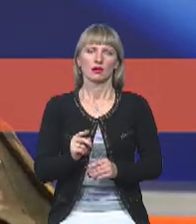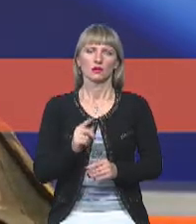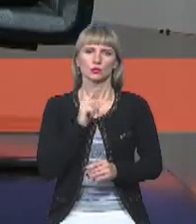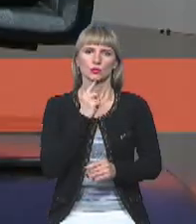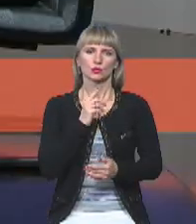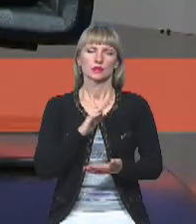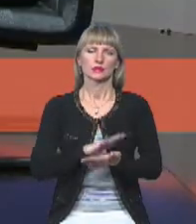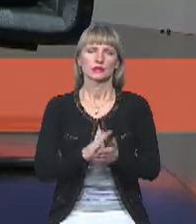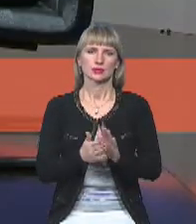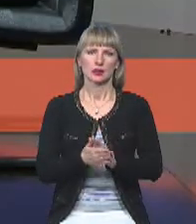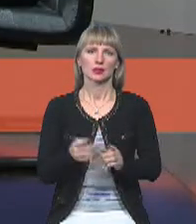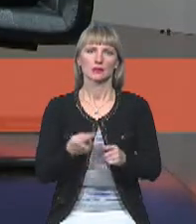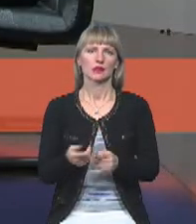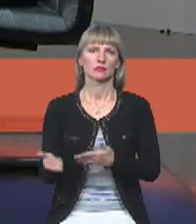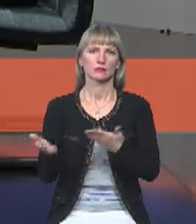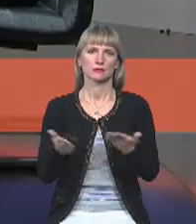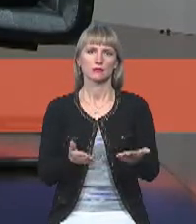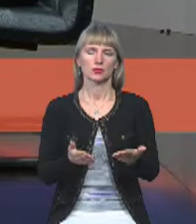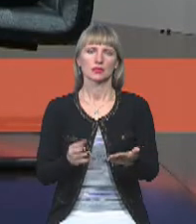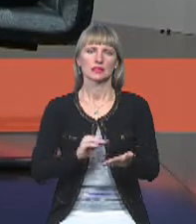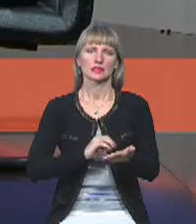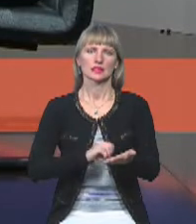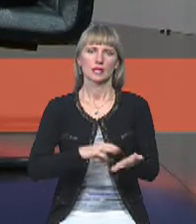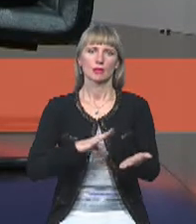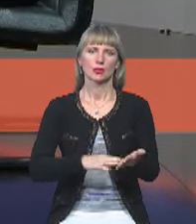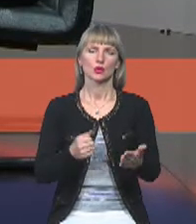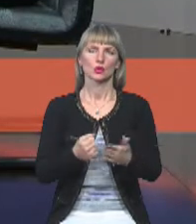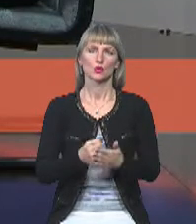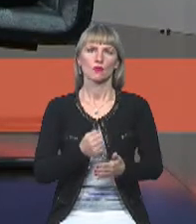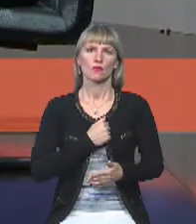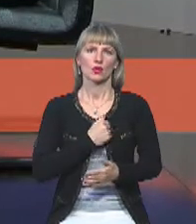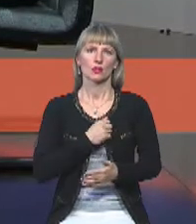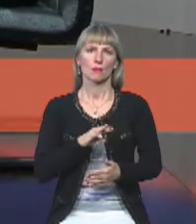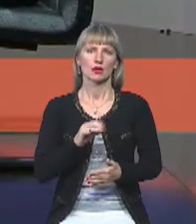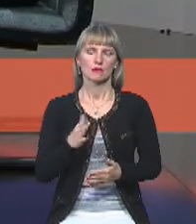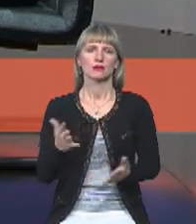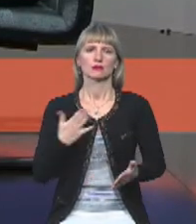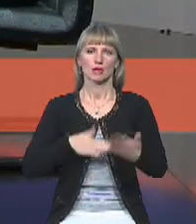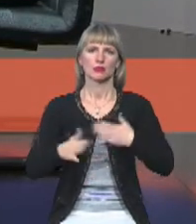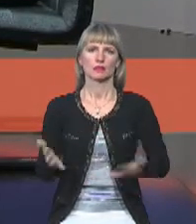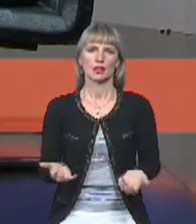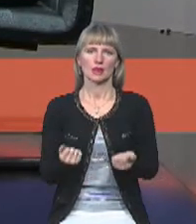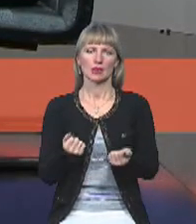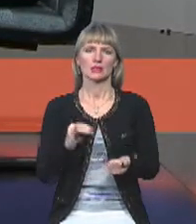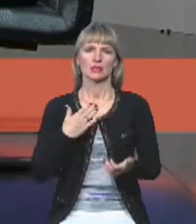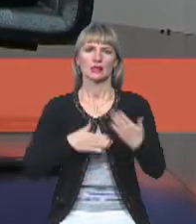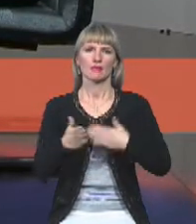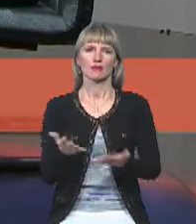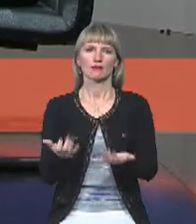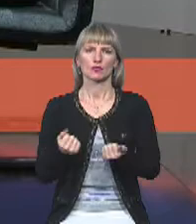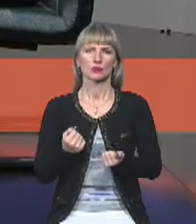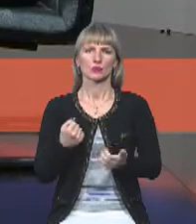Тому, будь ласка, приходьте, записуйтесь до військкоматів, вас з радістю підтримують. І з радістю вас візьму до